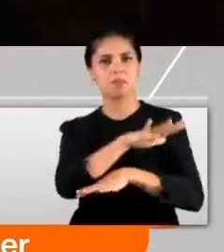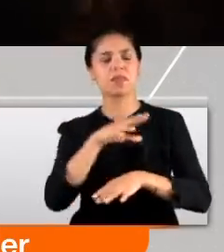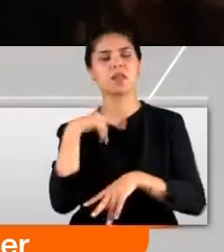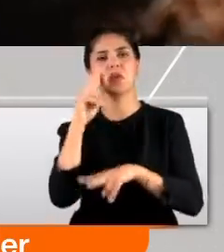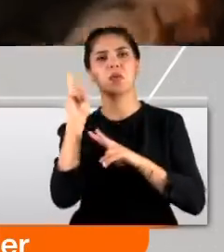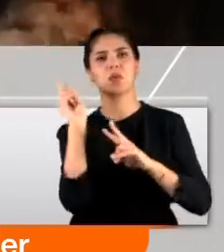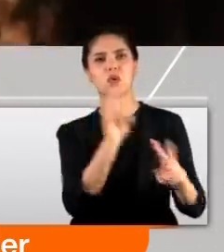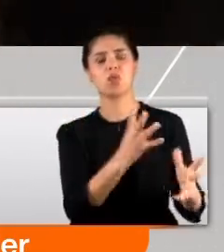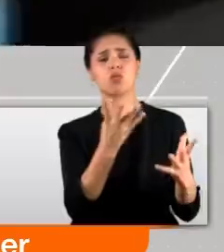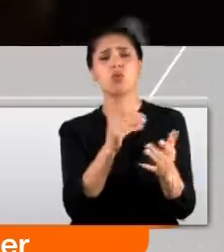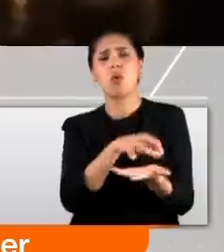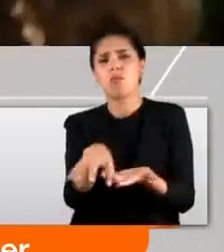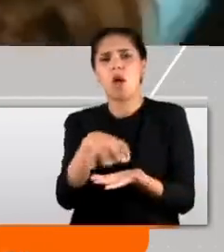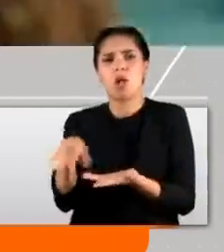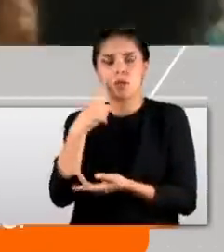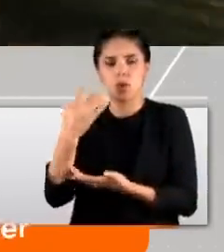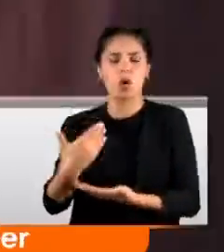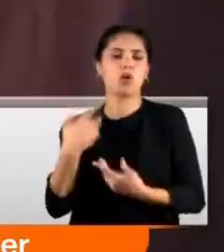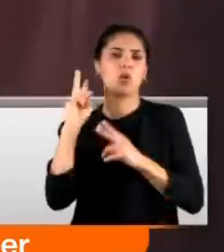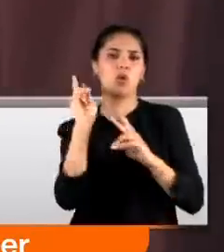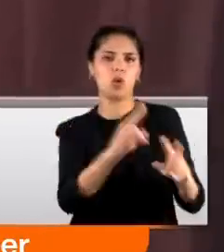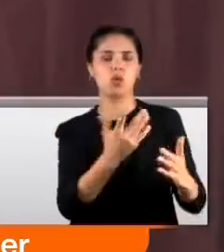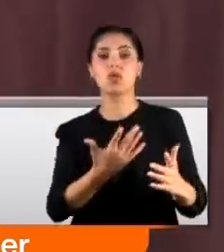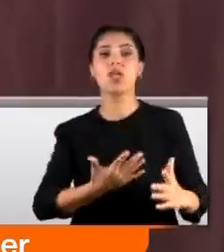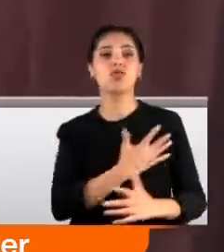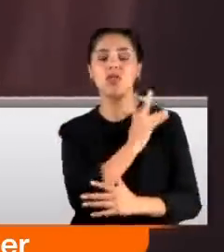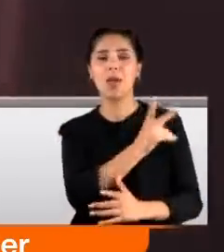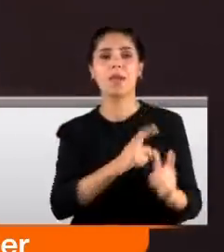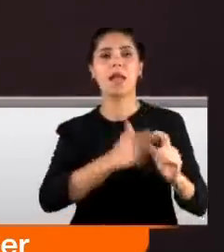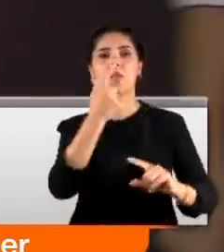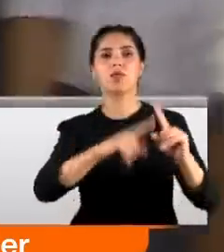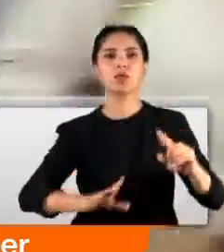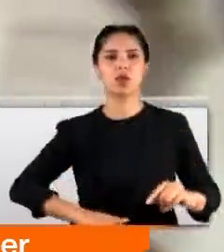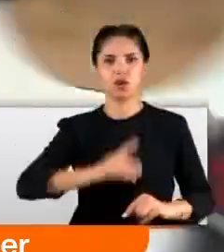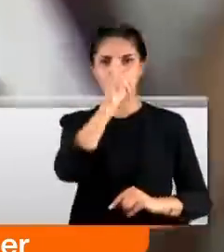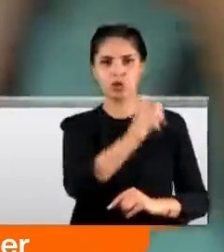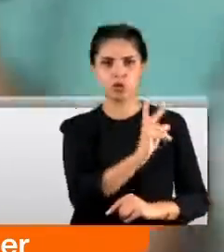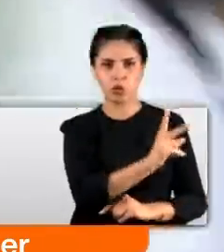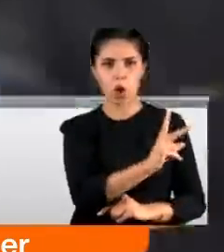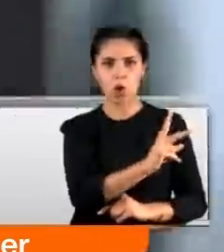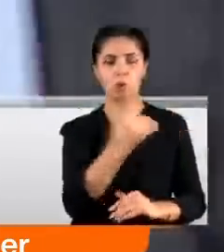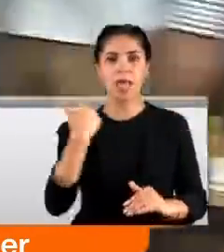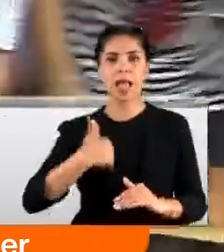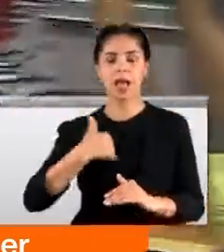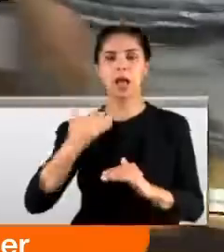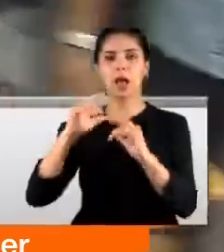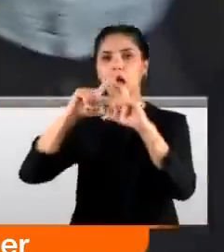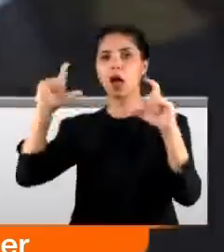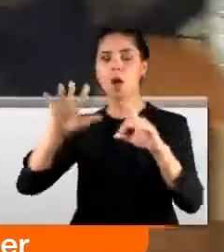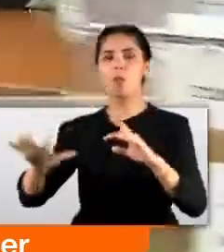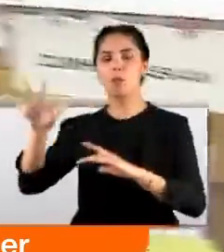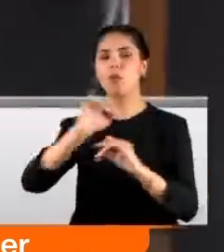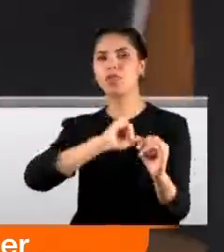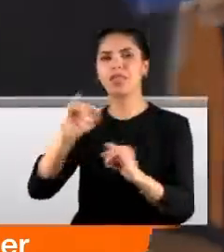kadar pek çok alanda bunu görüyoruz. CHP Genel Başkanı Kemal Kılıçdaroğlu'nun kamuyu tehdidini